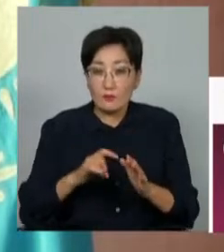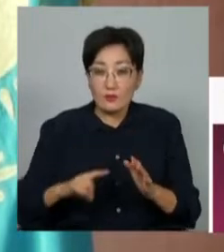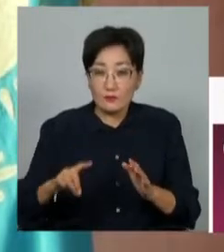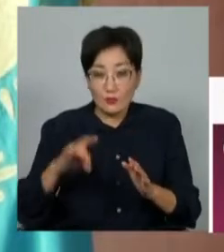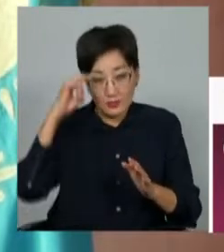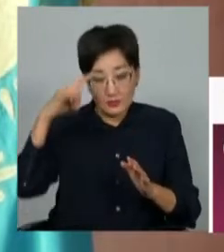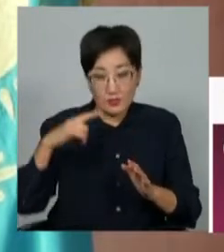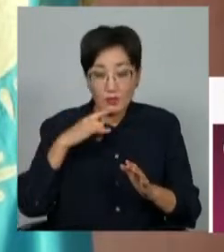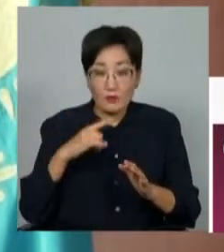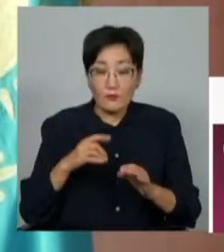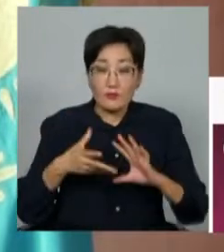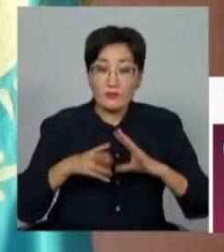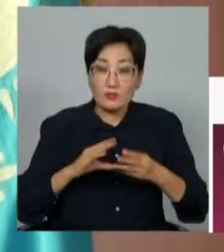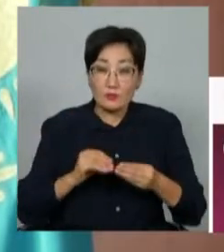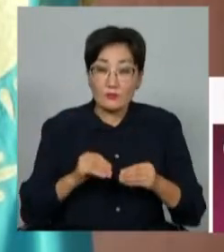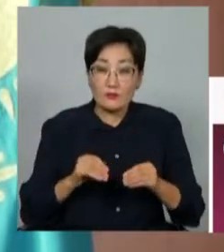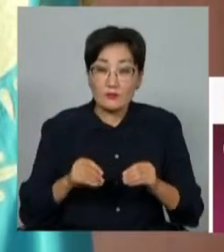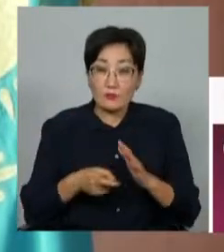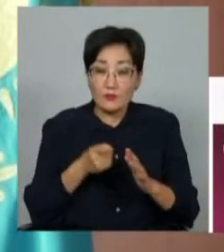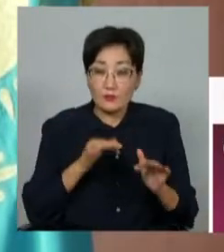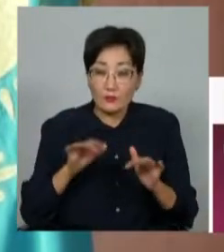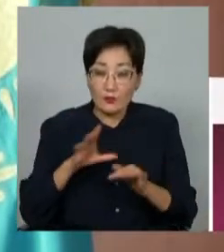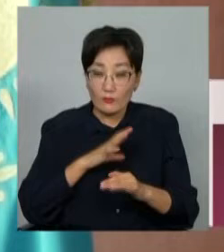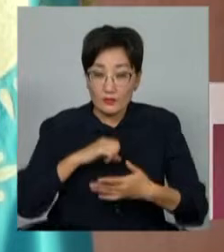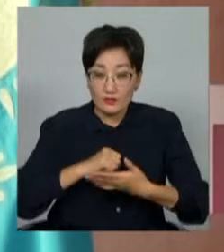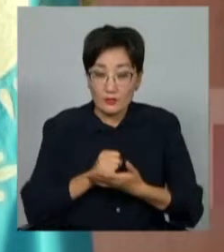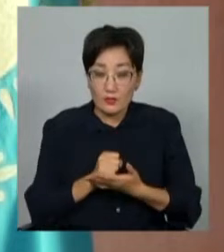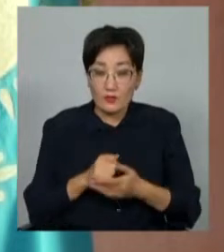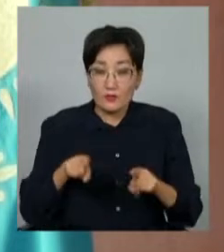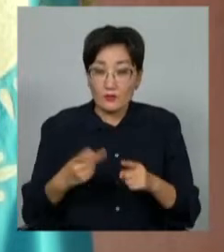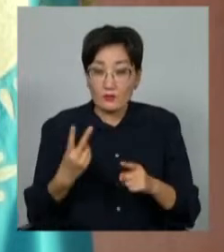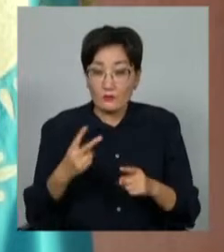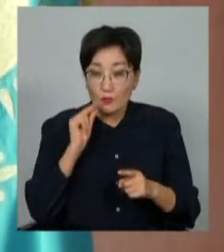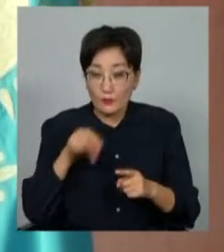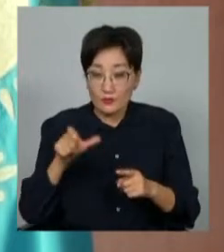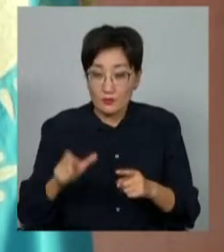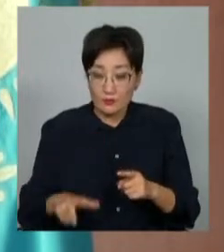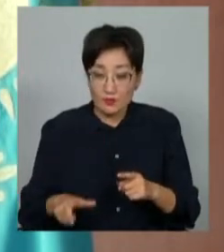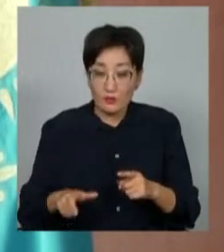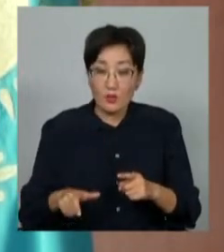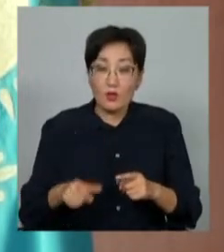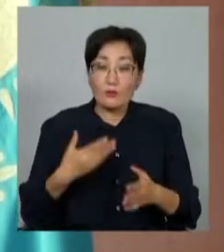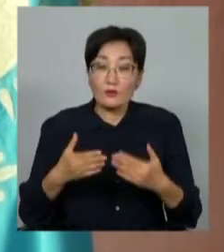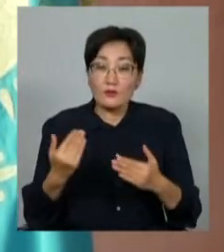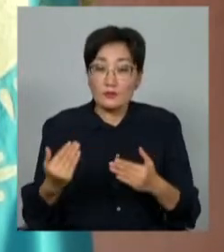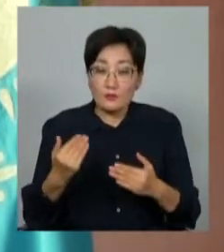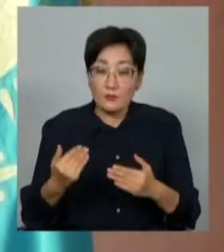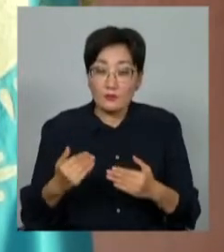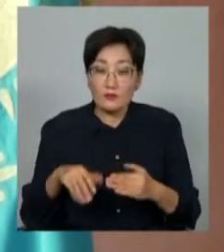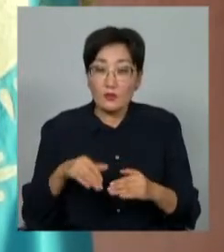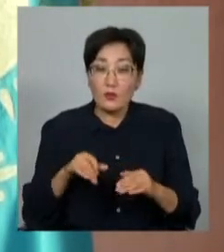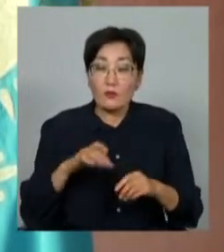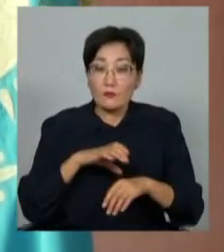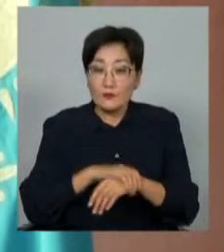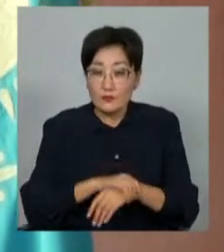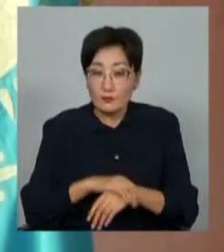Казахстан. В результате оперативных мероприятий были установлены и задержаны двое подозреваемых лиц. В отношении них избрана мера